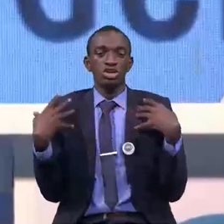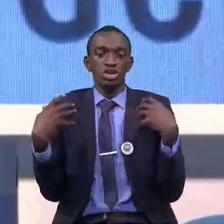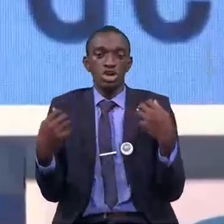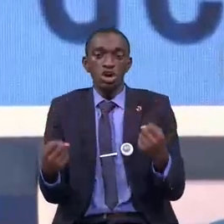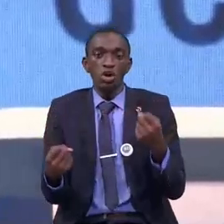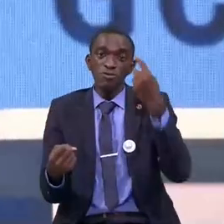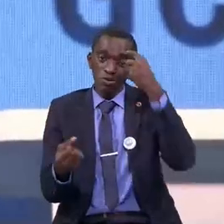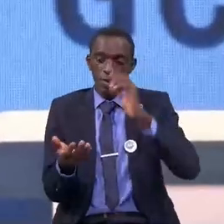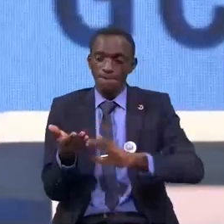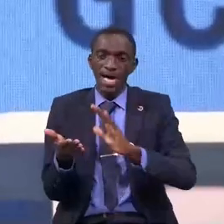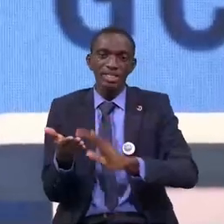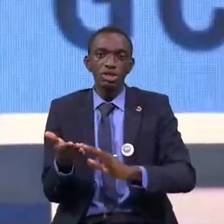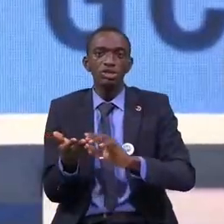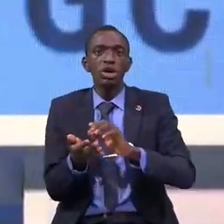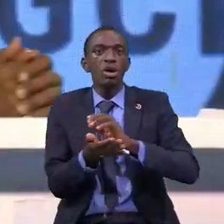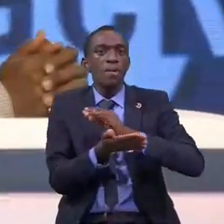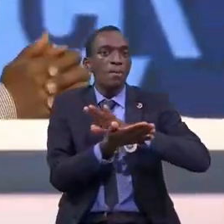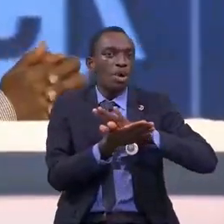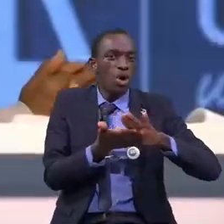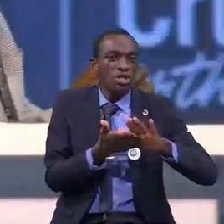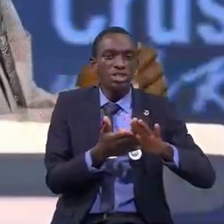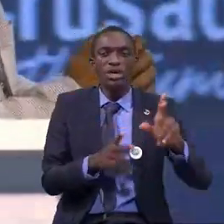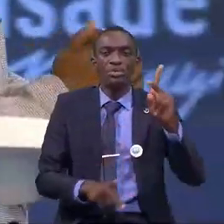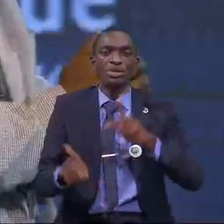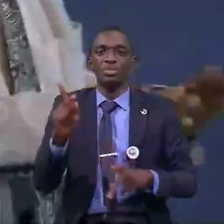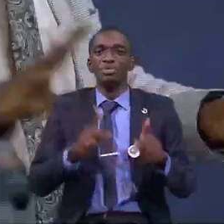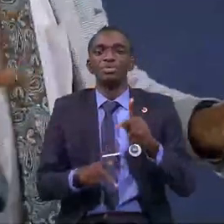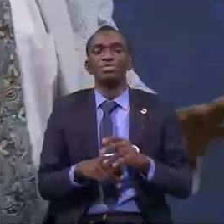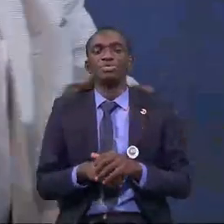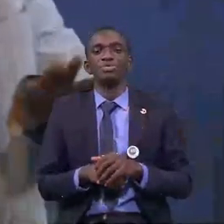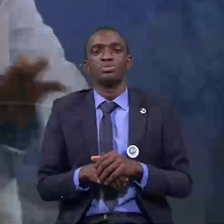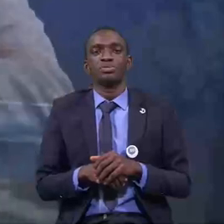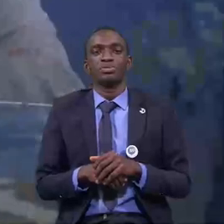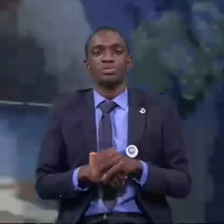La cure de purification pour le peuple pardonné et purgé.